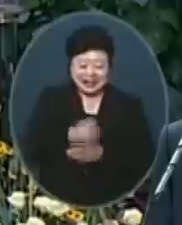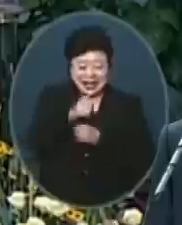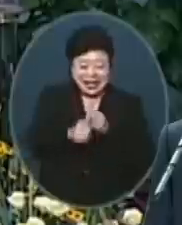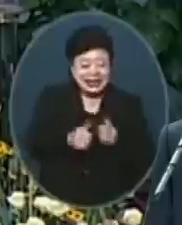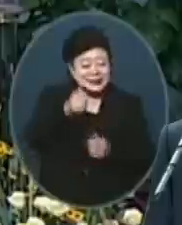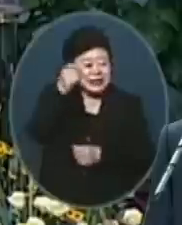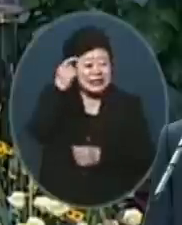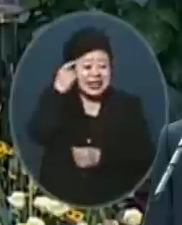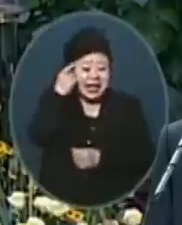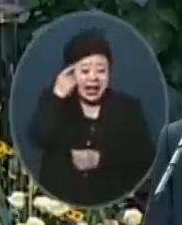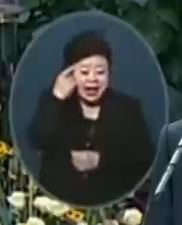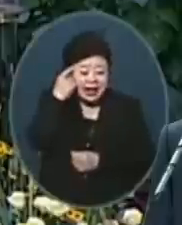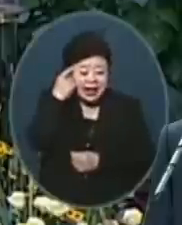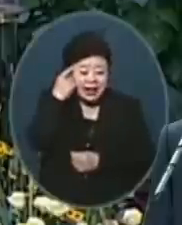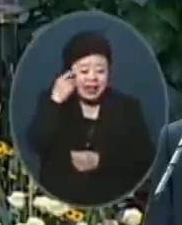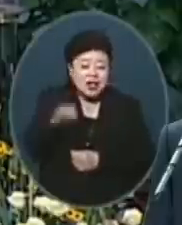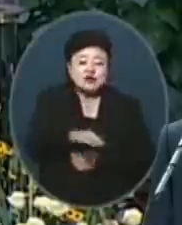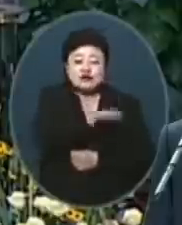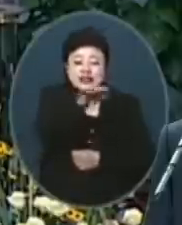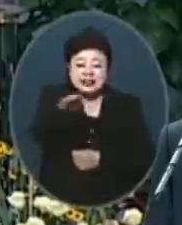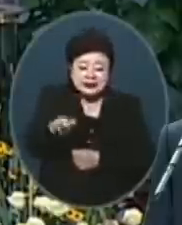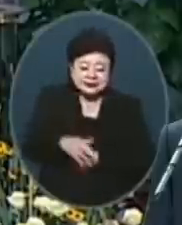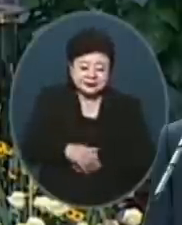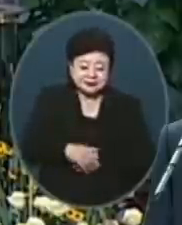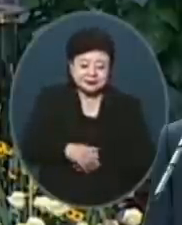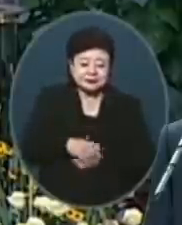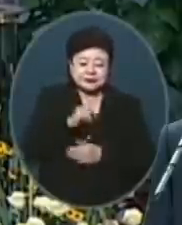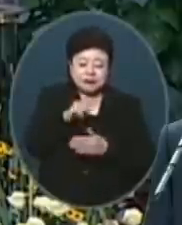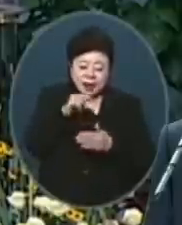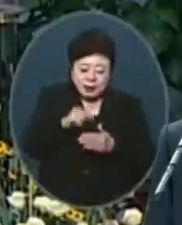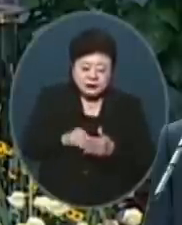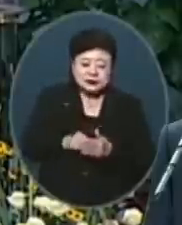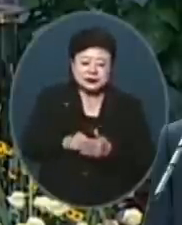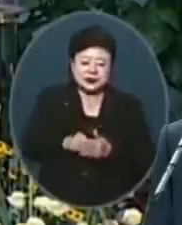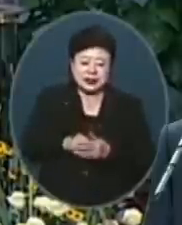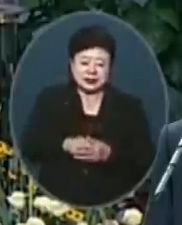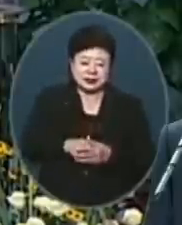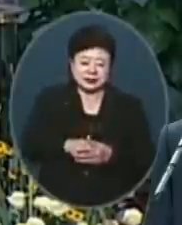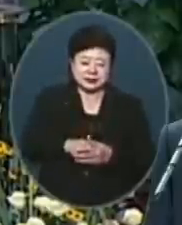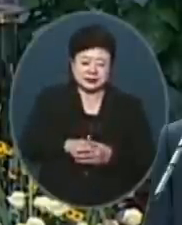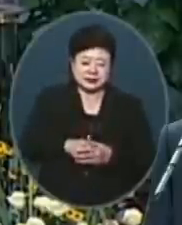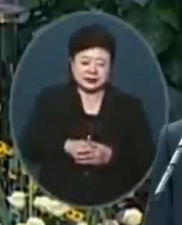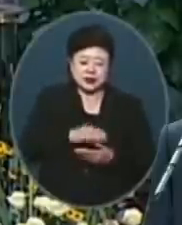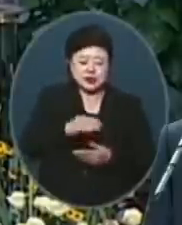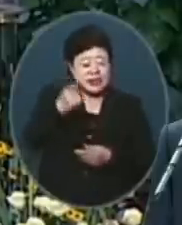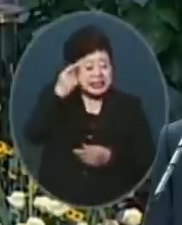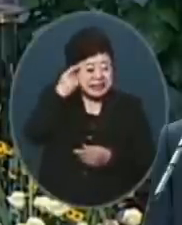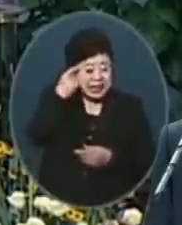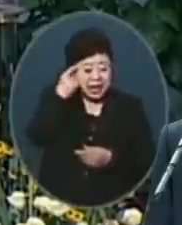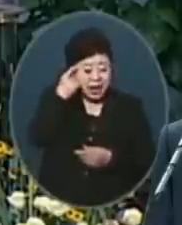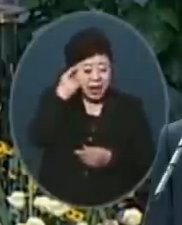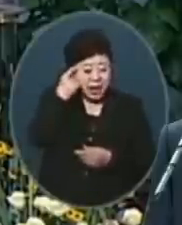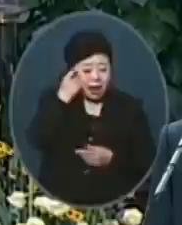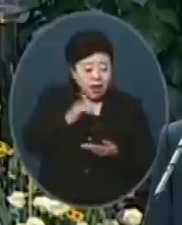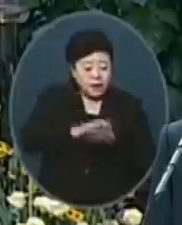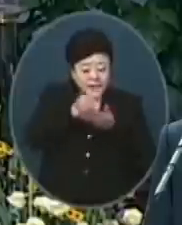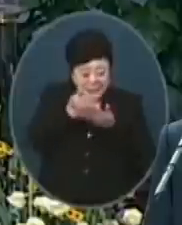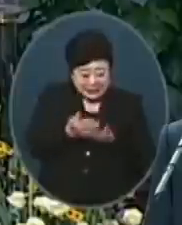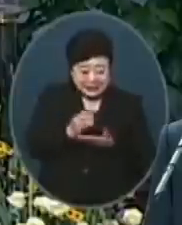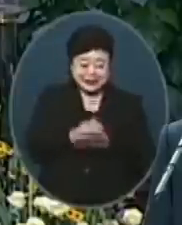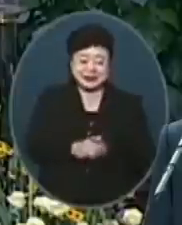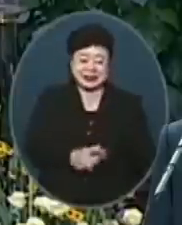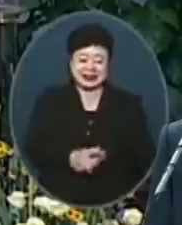하나님의 생각을 우리의 마음속에 받아들여서 우리의 생각으로 변화시켜야 되는